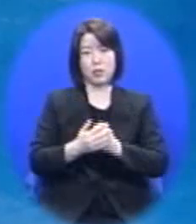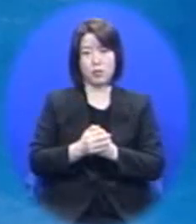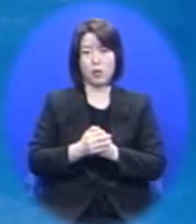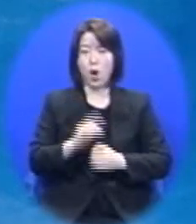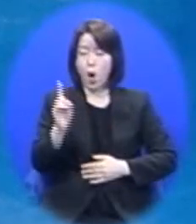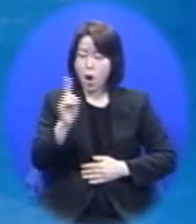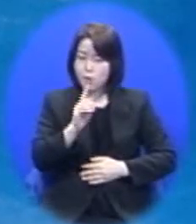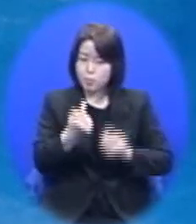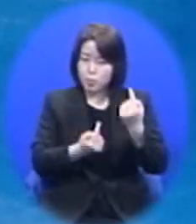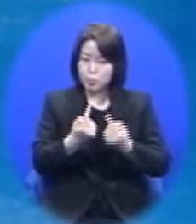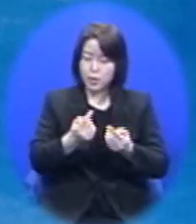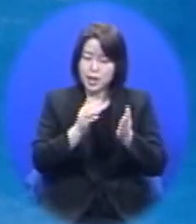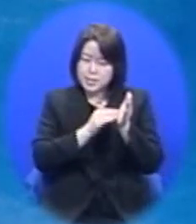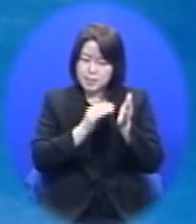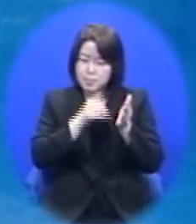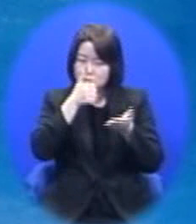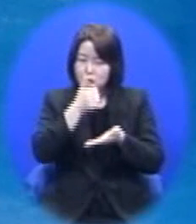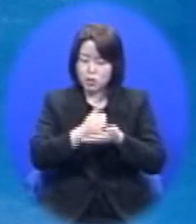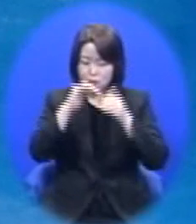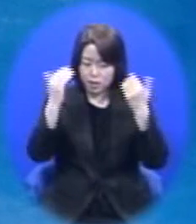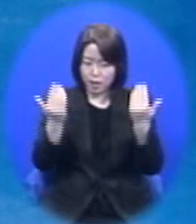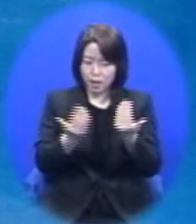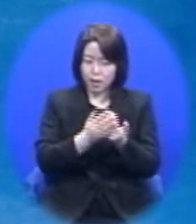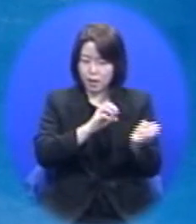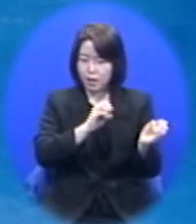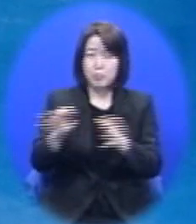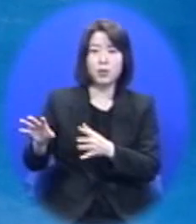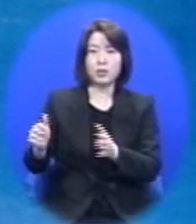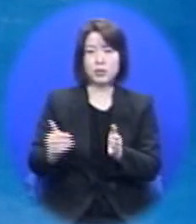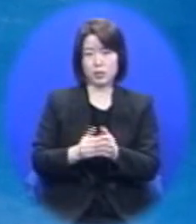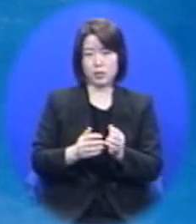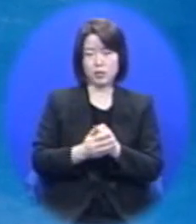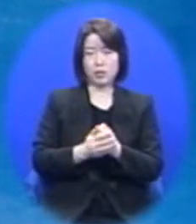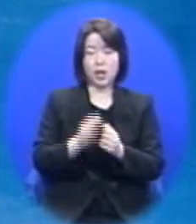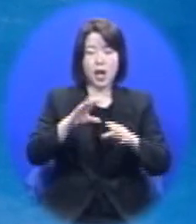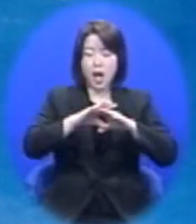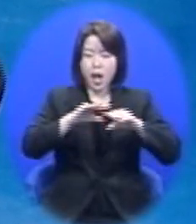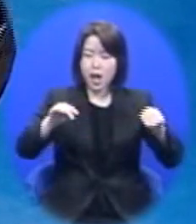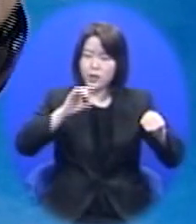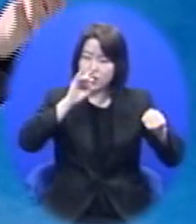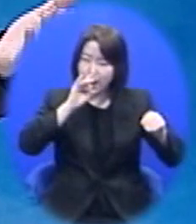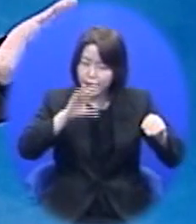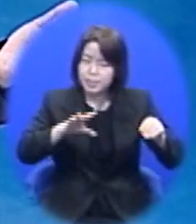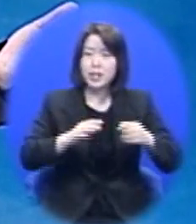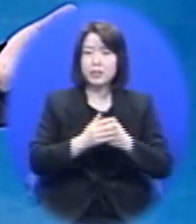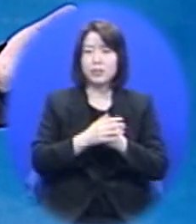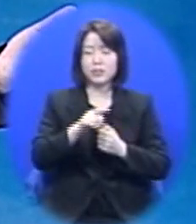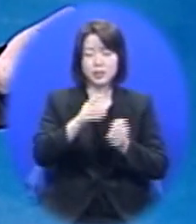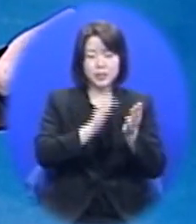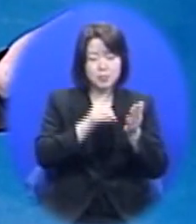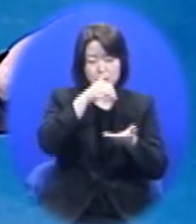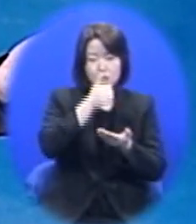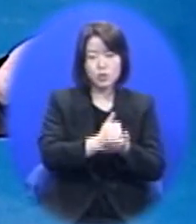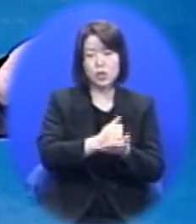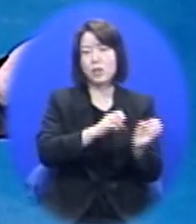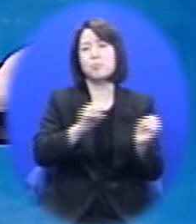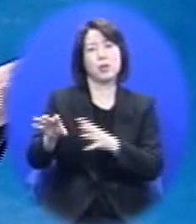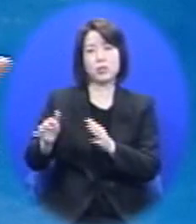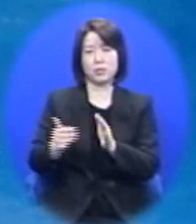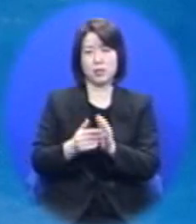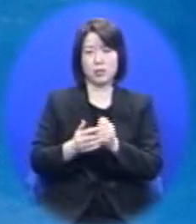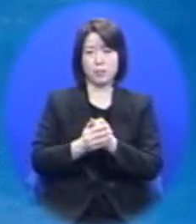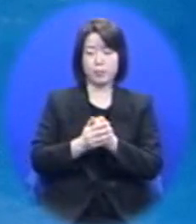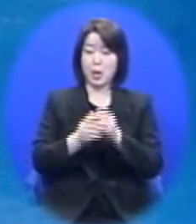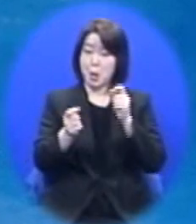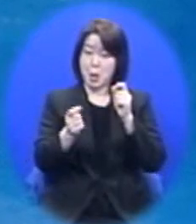다 버렸어요. 그렇게 해결 안 되던 은밀한 죄. 이제 얼마 안 있으면 하나님께 가야 되는데